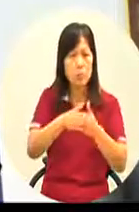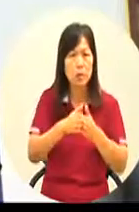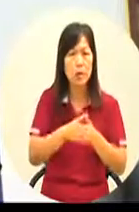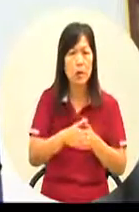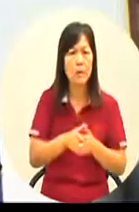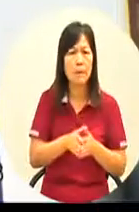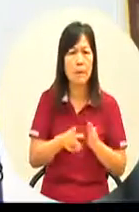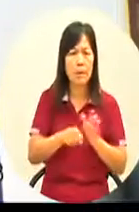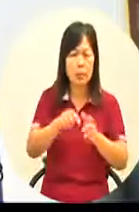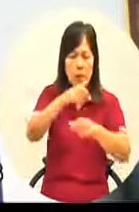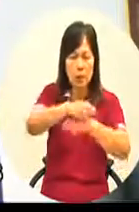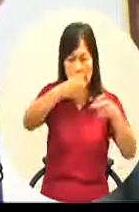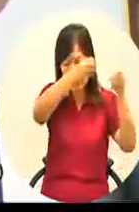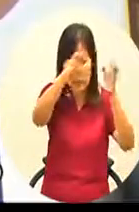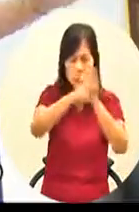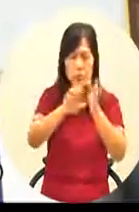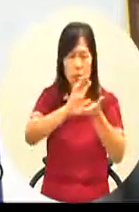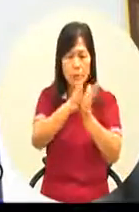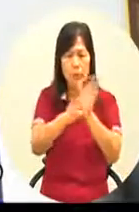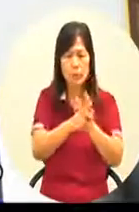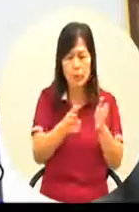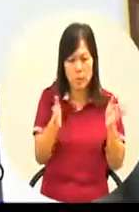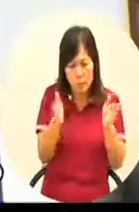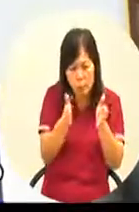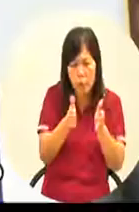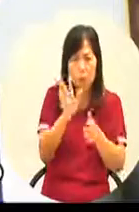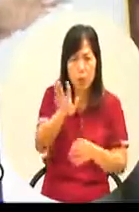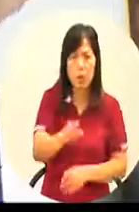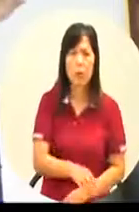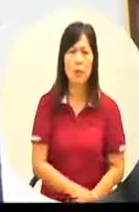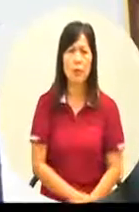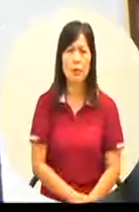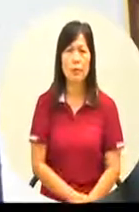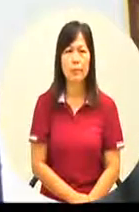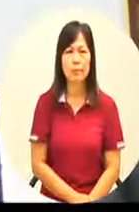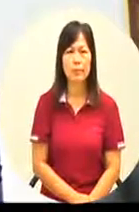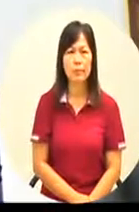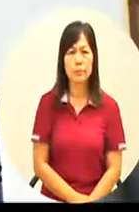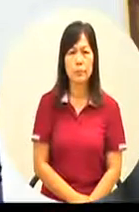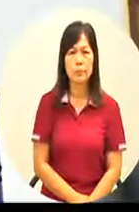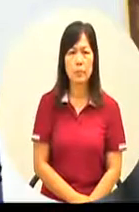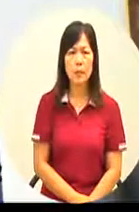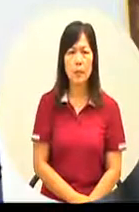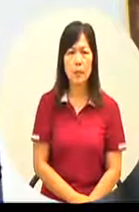又南新计划又比我们的高雄机场还小。所以过去